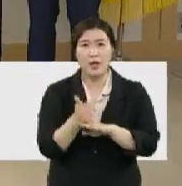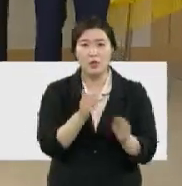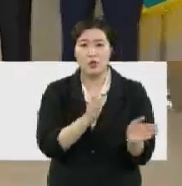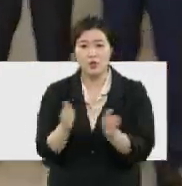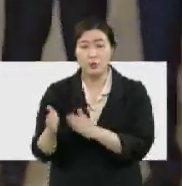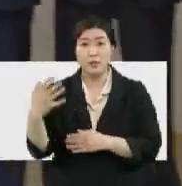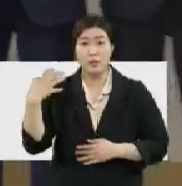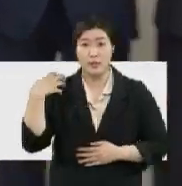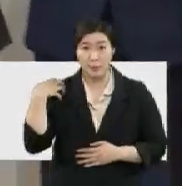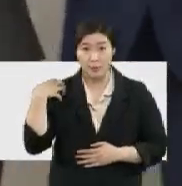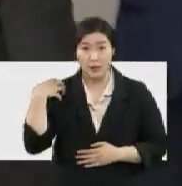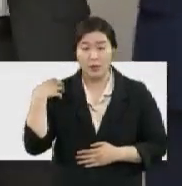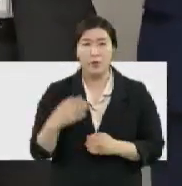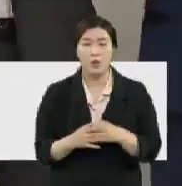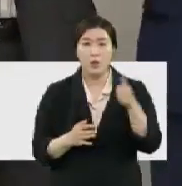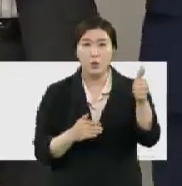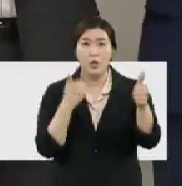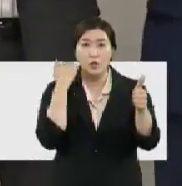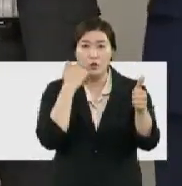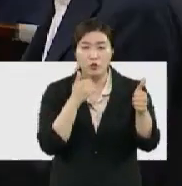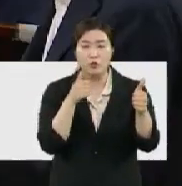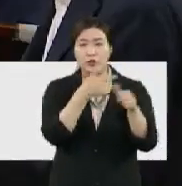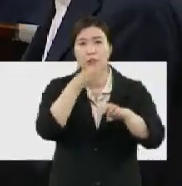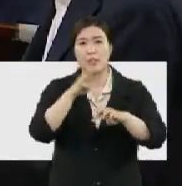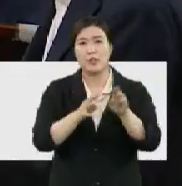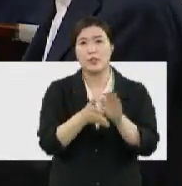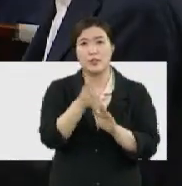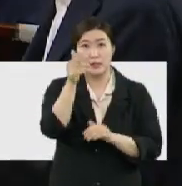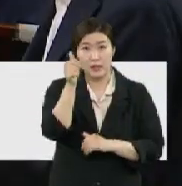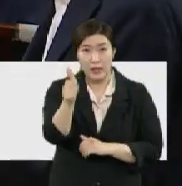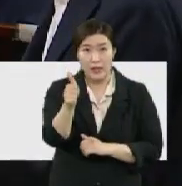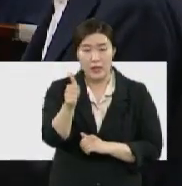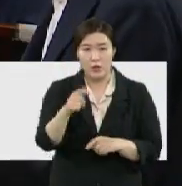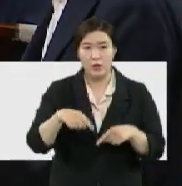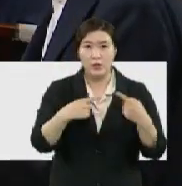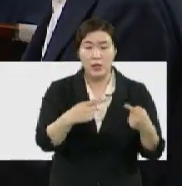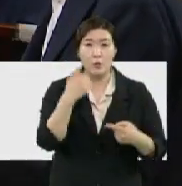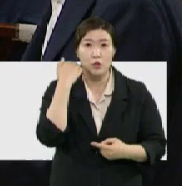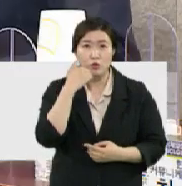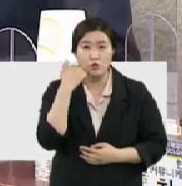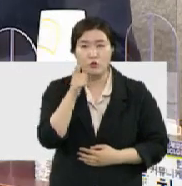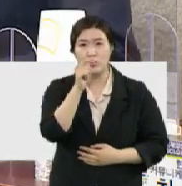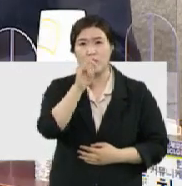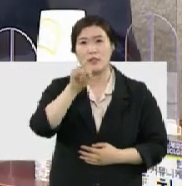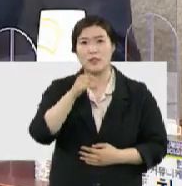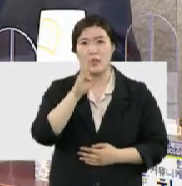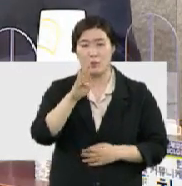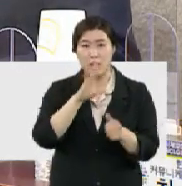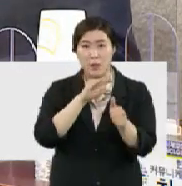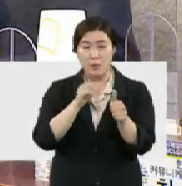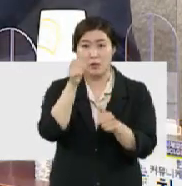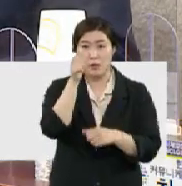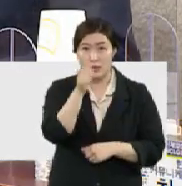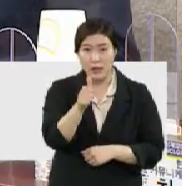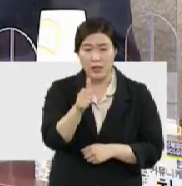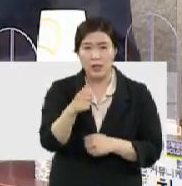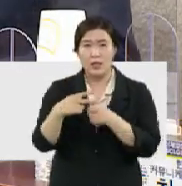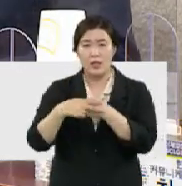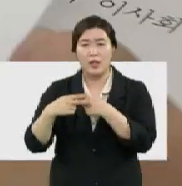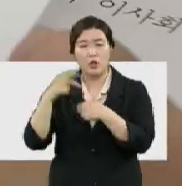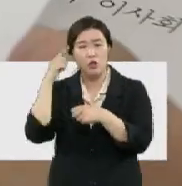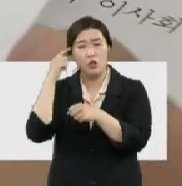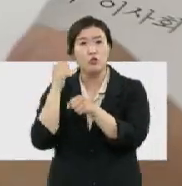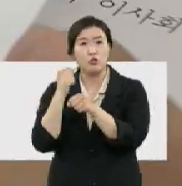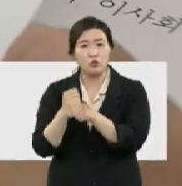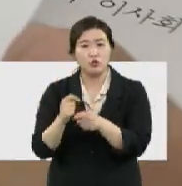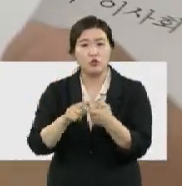준비하게 되며 조직위원장 에는 허태정 대전 시장이 이 광축 기자 입이 대전방송 사장과 김 복 철 대덕특구